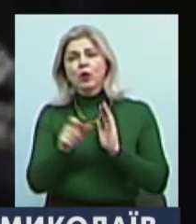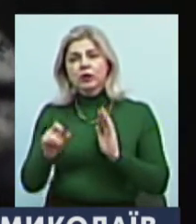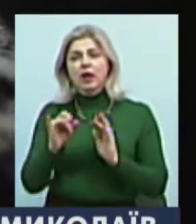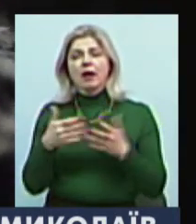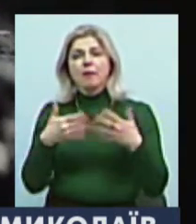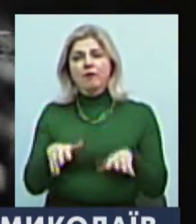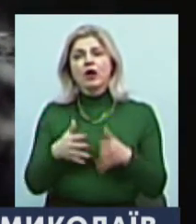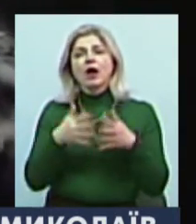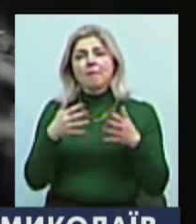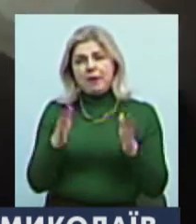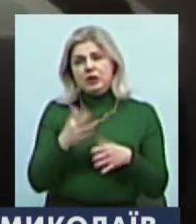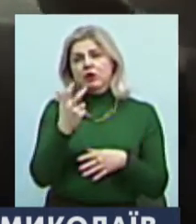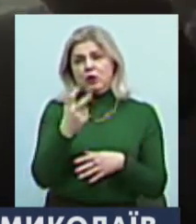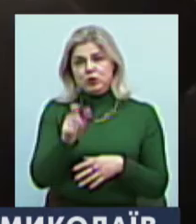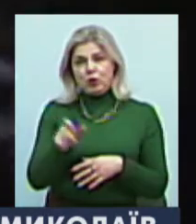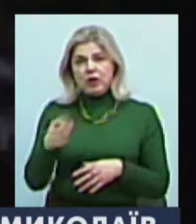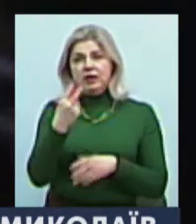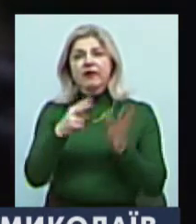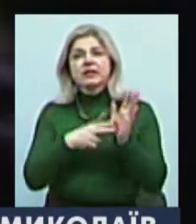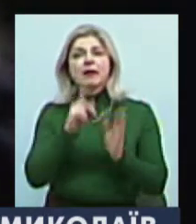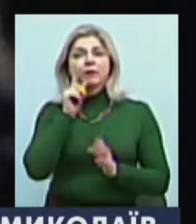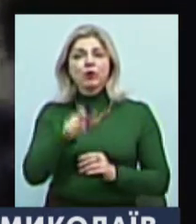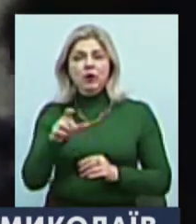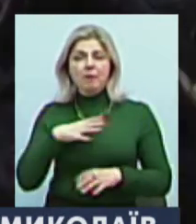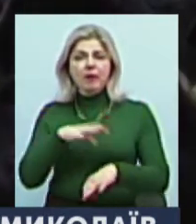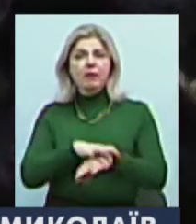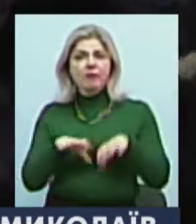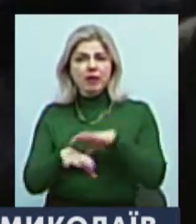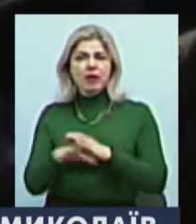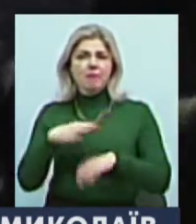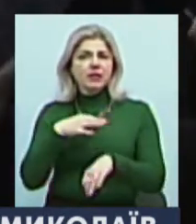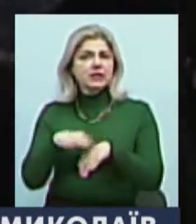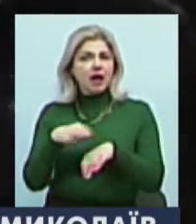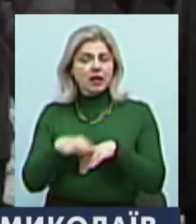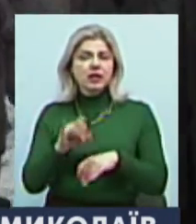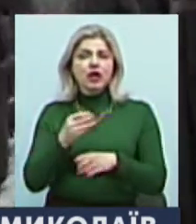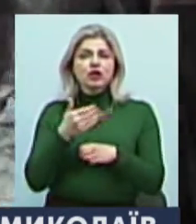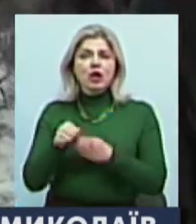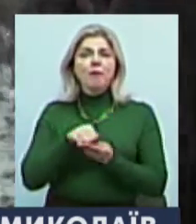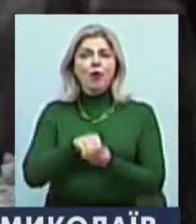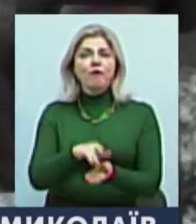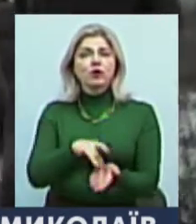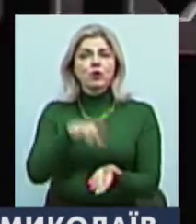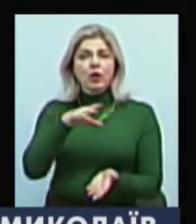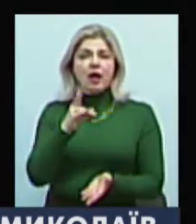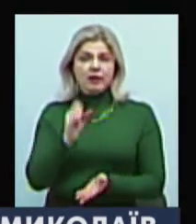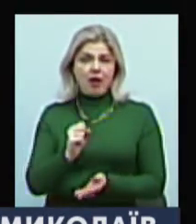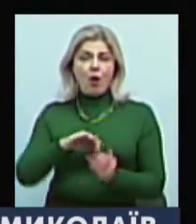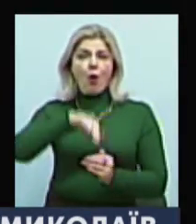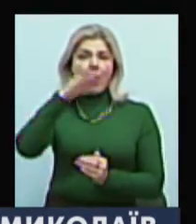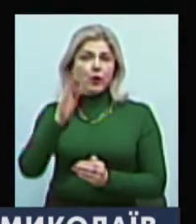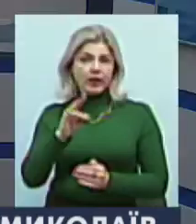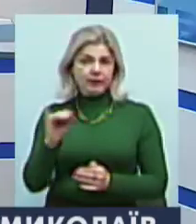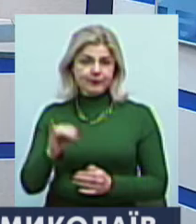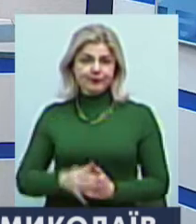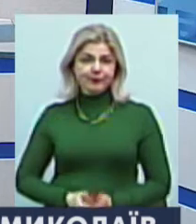щонайменше 300. 27 юнаків потрапили в полон, їх стратили. Частину УНРівців поховали в столиці на Аскольдовій горі.